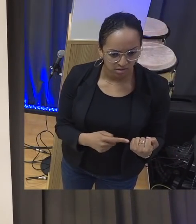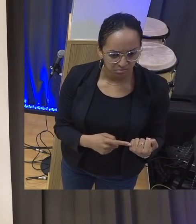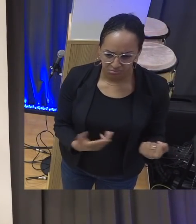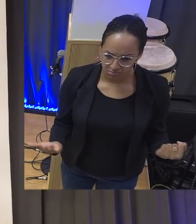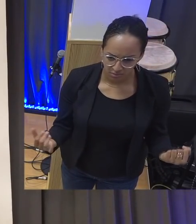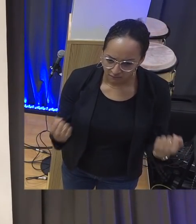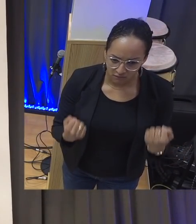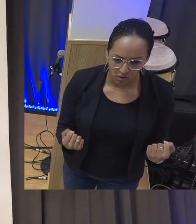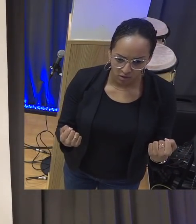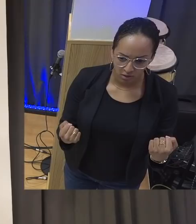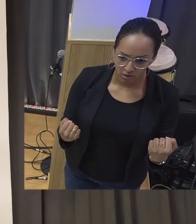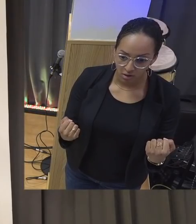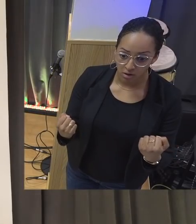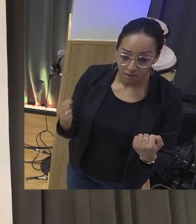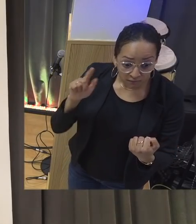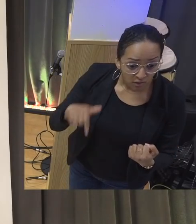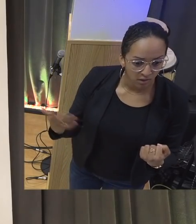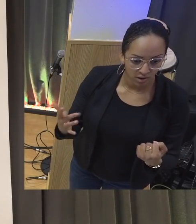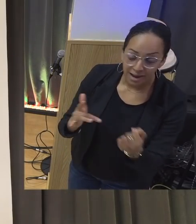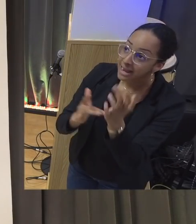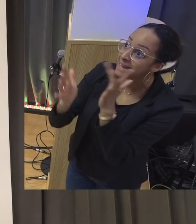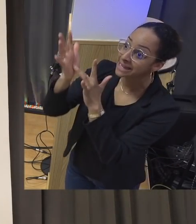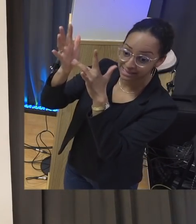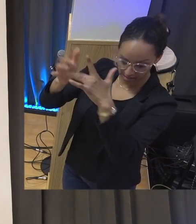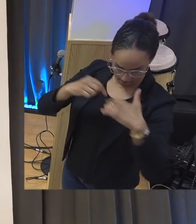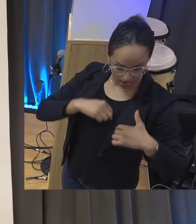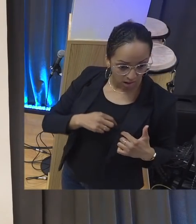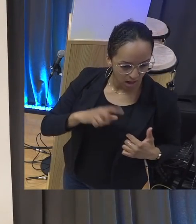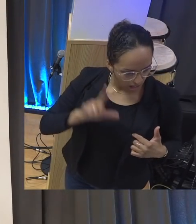Que le Christ habite dans nos cœurs par la foi